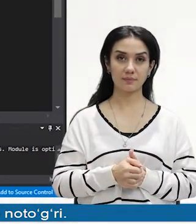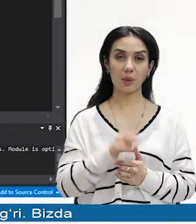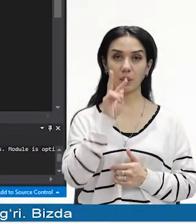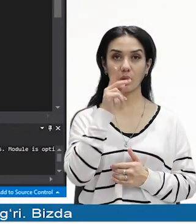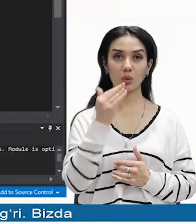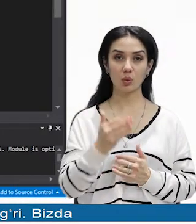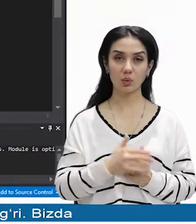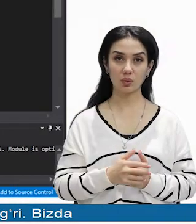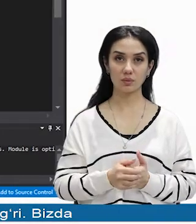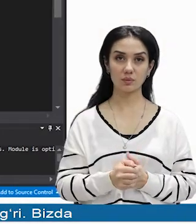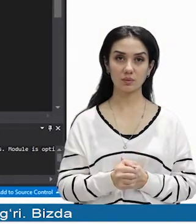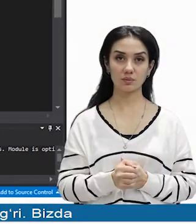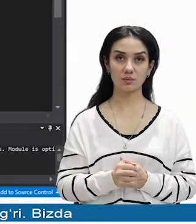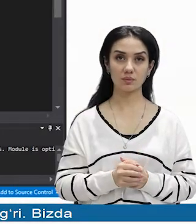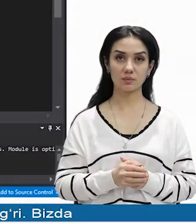noto'g'ri.